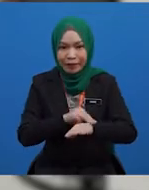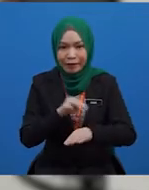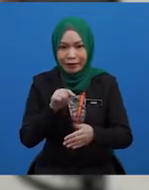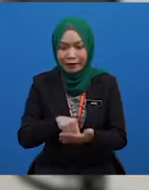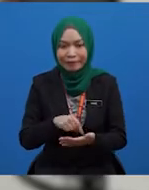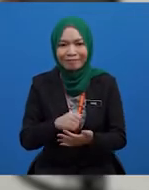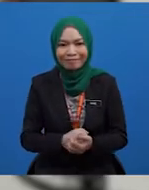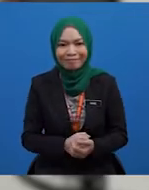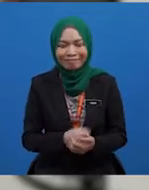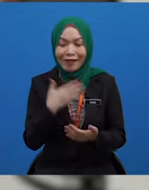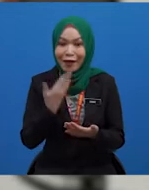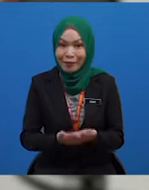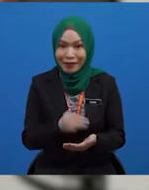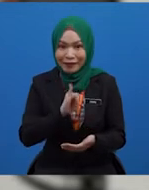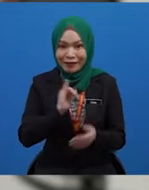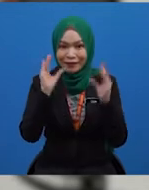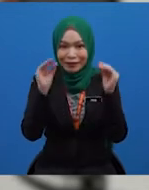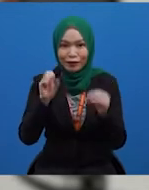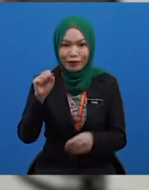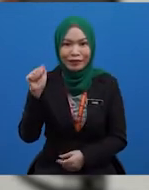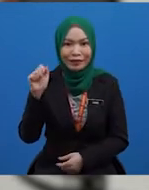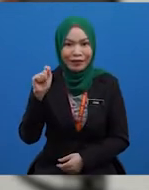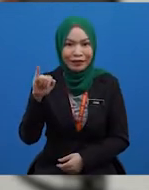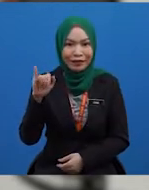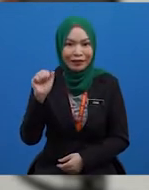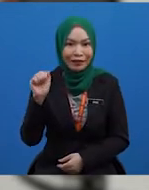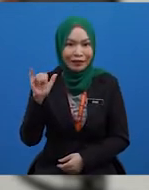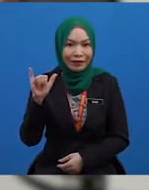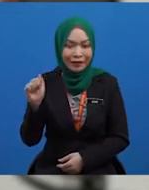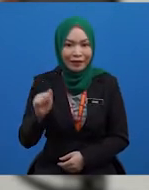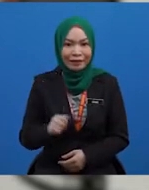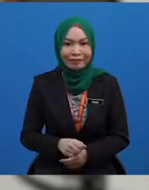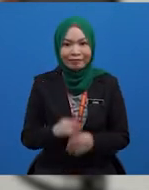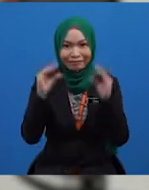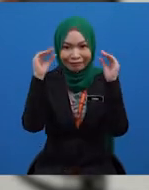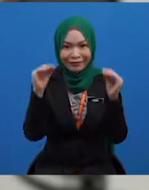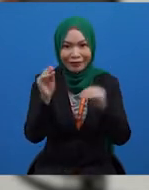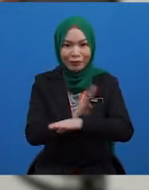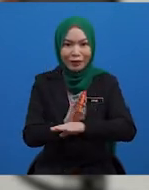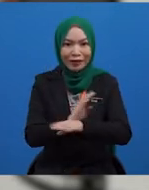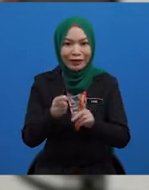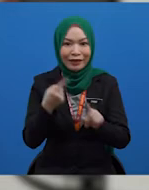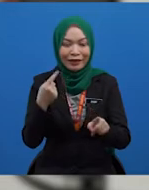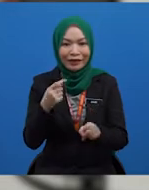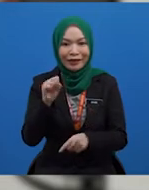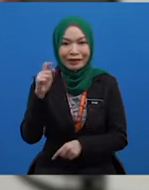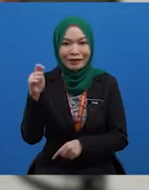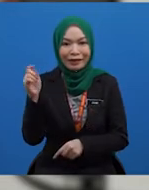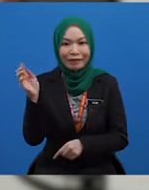Baiklah pelajar, saya Cikgu Satya, guru pengajar perniagaan dari SMK St. Michael, Ipoh,